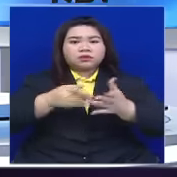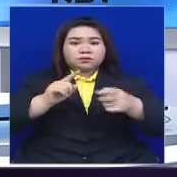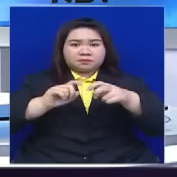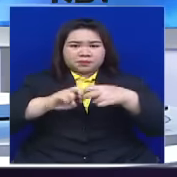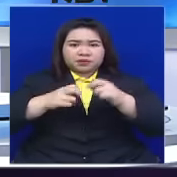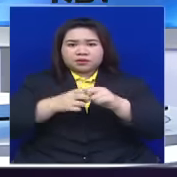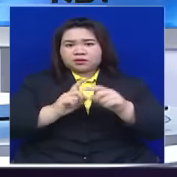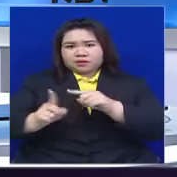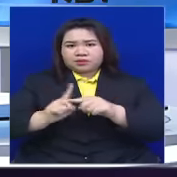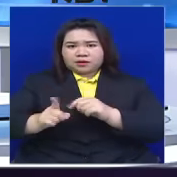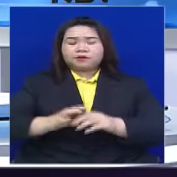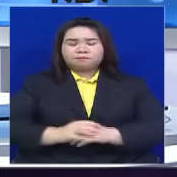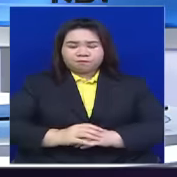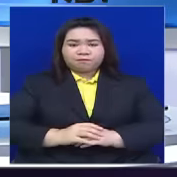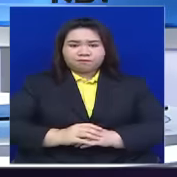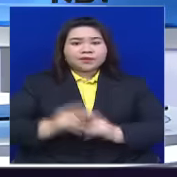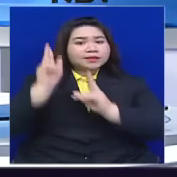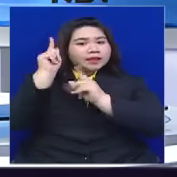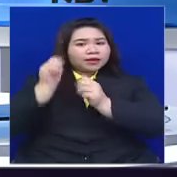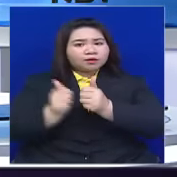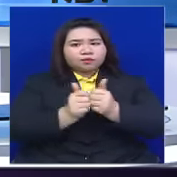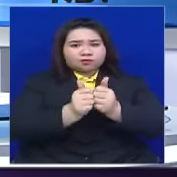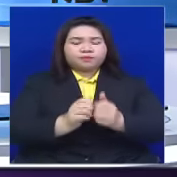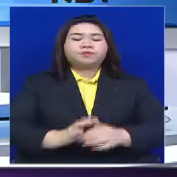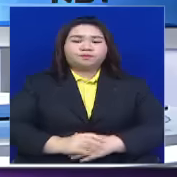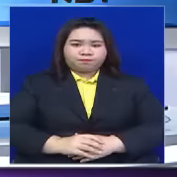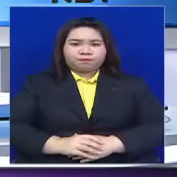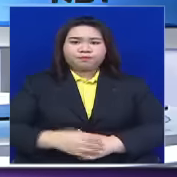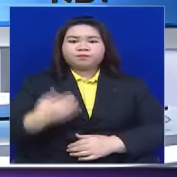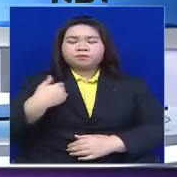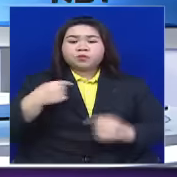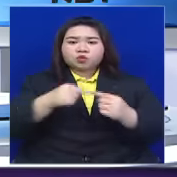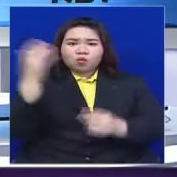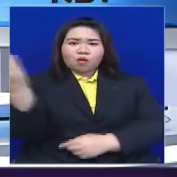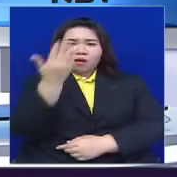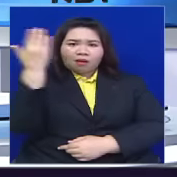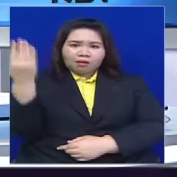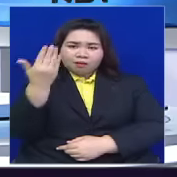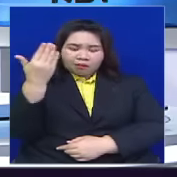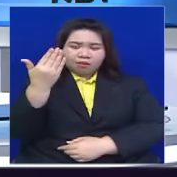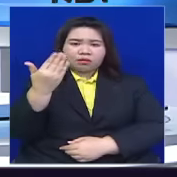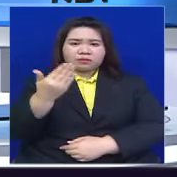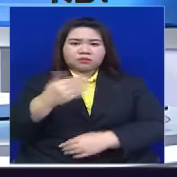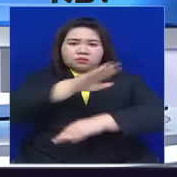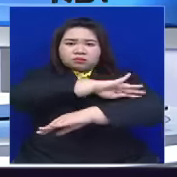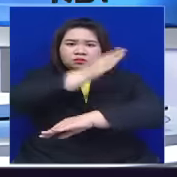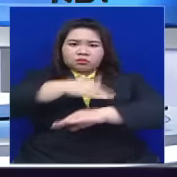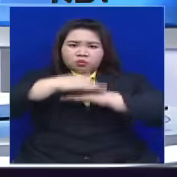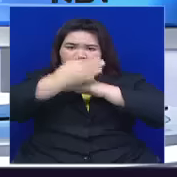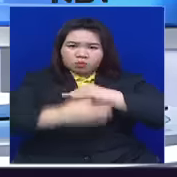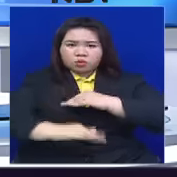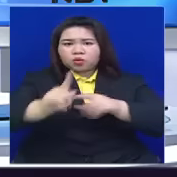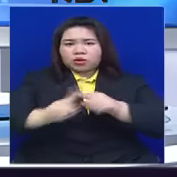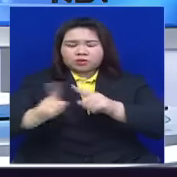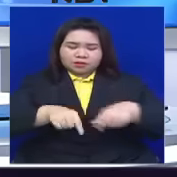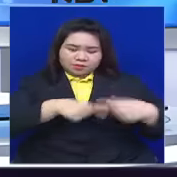คุณเสกสมแจ้งจิตก็ติดตามสถานการณ์แล้วก็เกาะติดอย่างเต็มที่ครับ ใช่ค่ะไม่ว่าจะเป็นสภาพอากาศปิดอุปสรรคในเรื่องพื้นที่ที่ลาดชันนะคะเป็นกำลังใจให้ทั้งเจ้